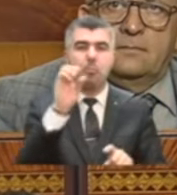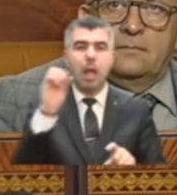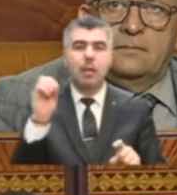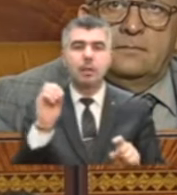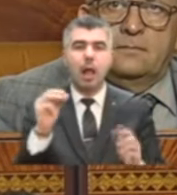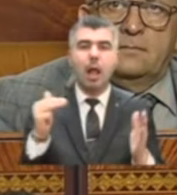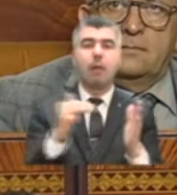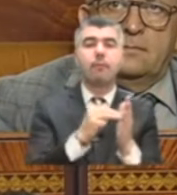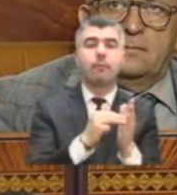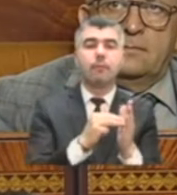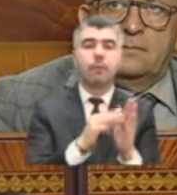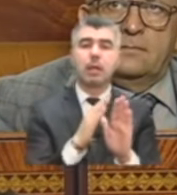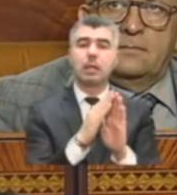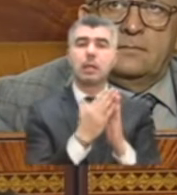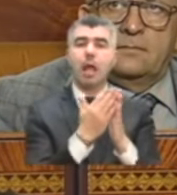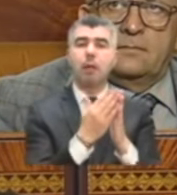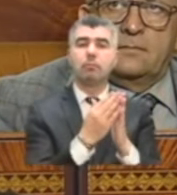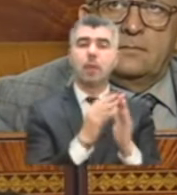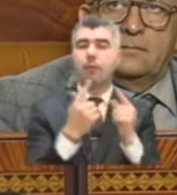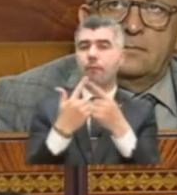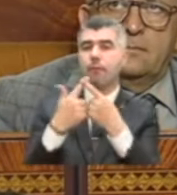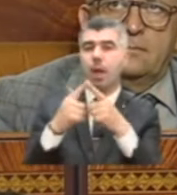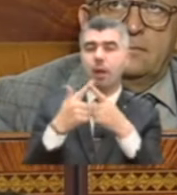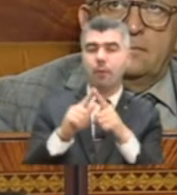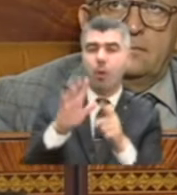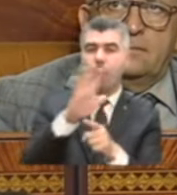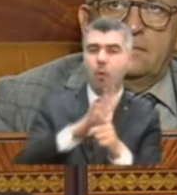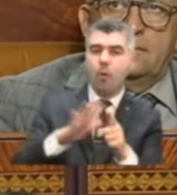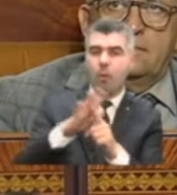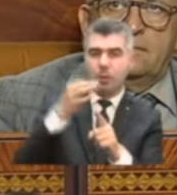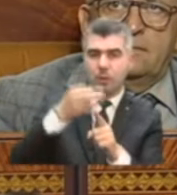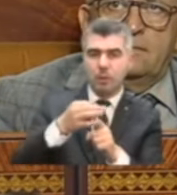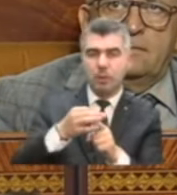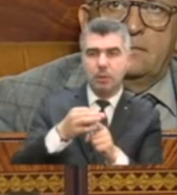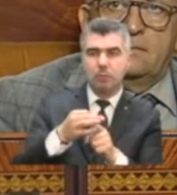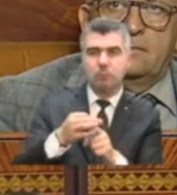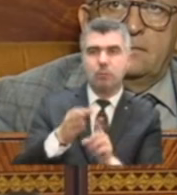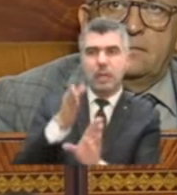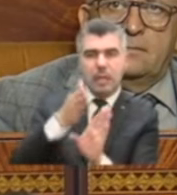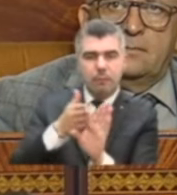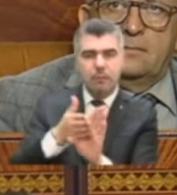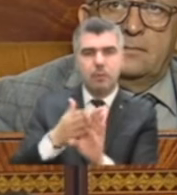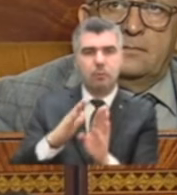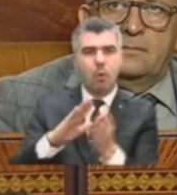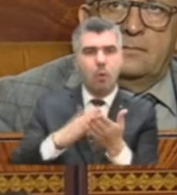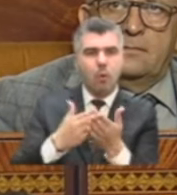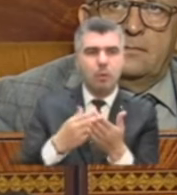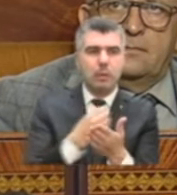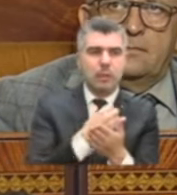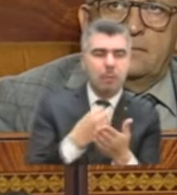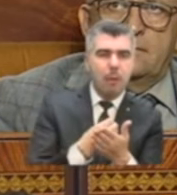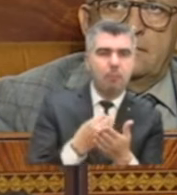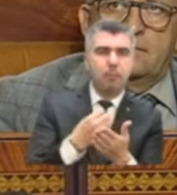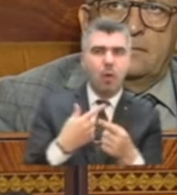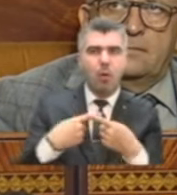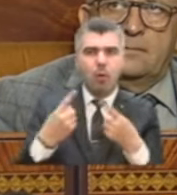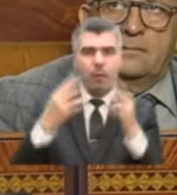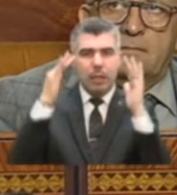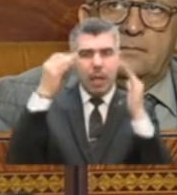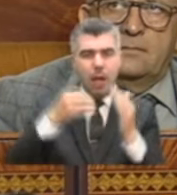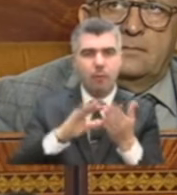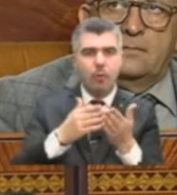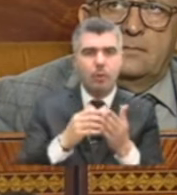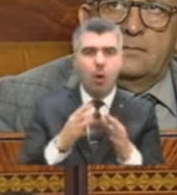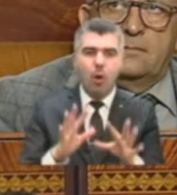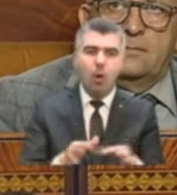عنوان، تنتمي في ضمنه الى مختلف حقول المعرفه الانسانيه، وعليه عن تقييم الحصيله ومخرجات الدوره 29 لمعرض